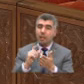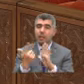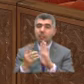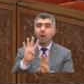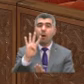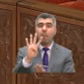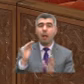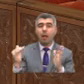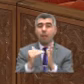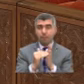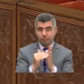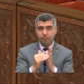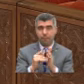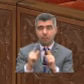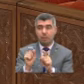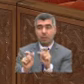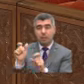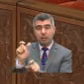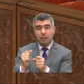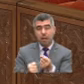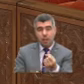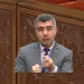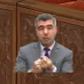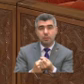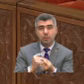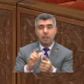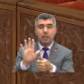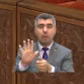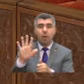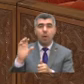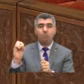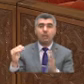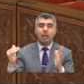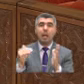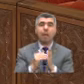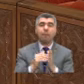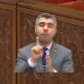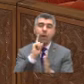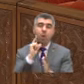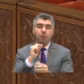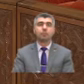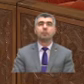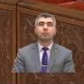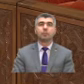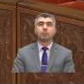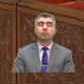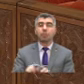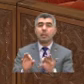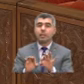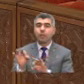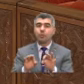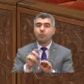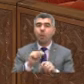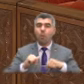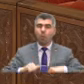تعاونية وعدد المتعاونين حوالي 650 ألف متعاون ومتعاونة. وترتكي استراتيجية الوزارة في